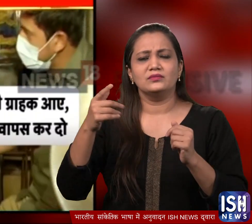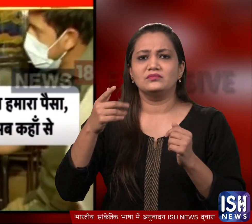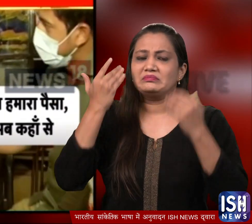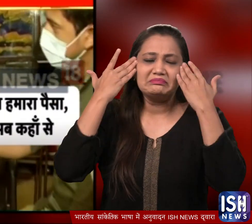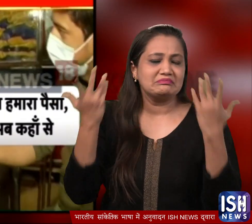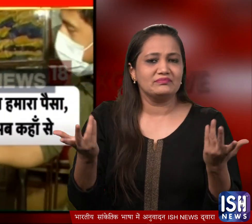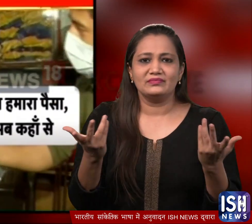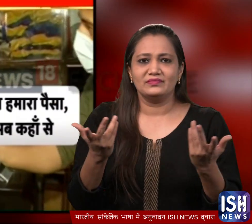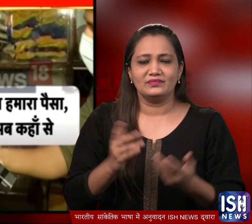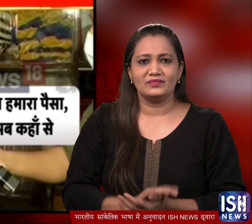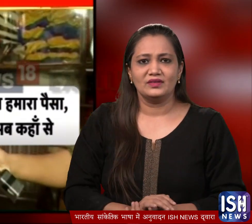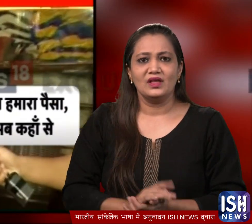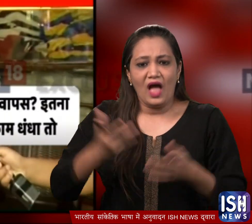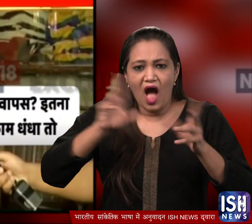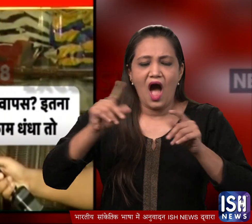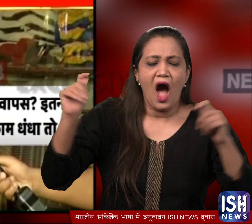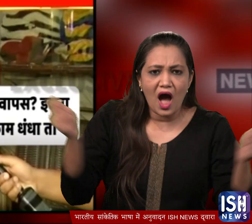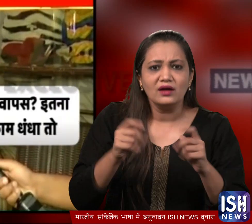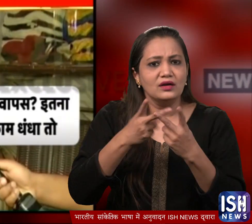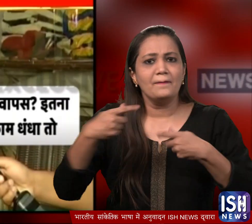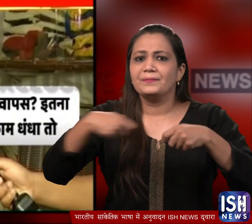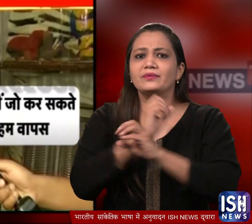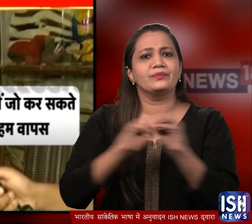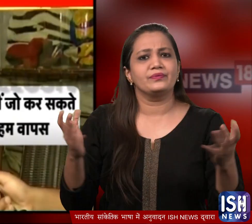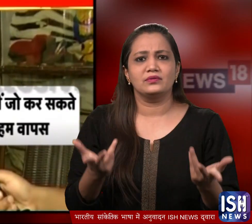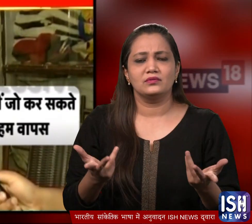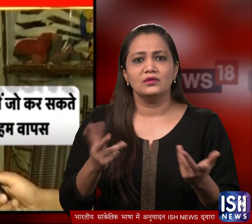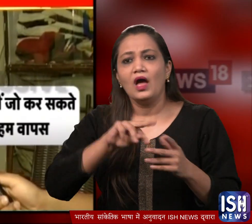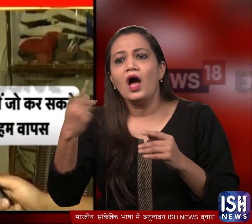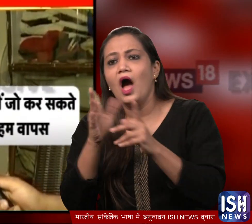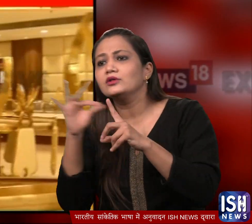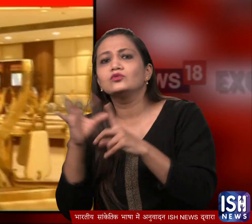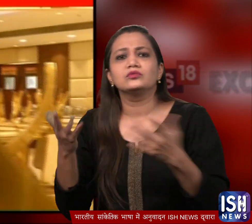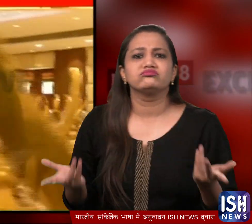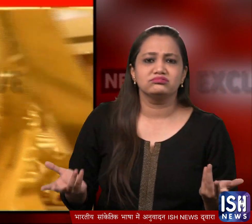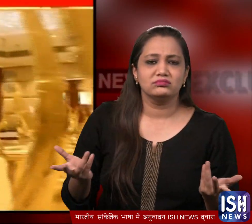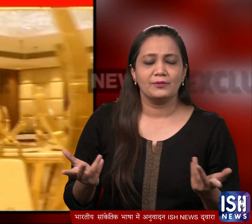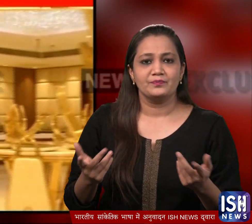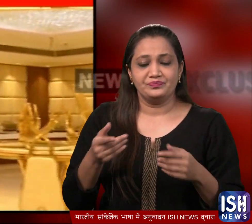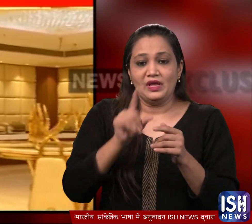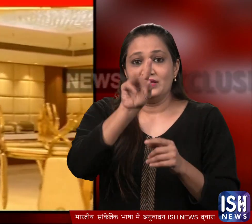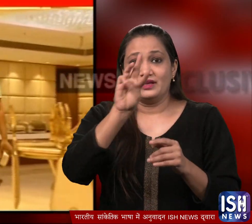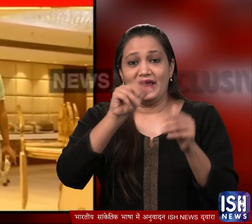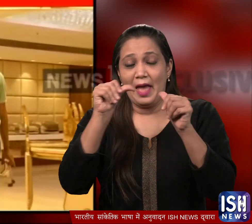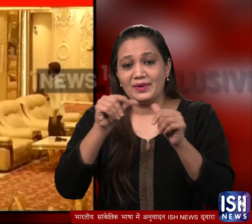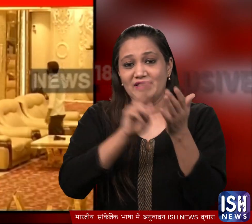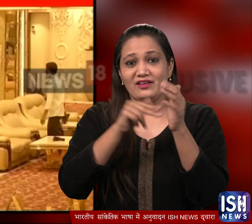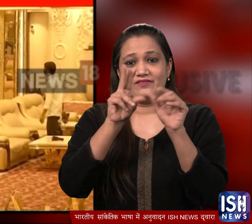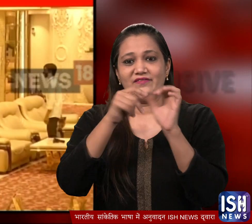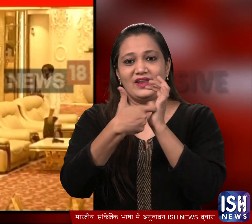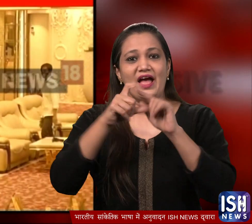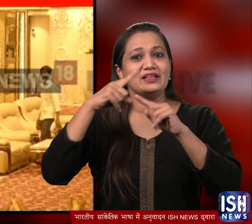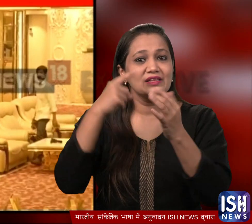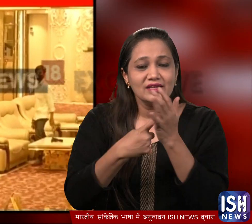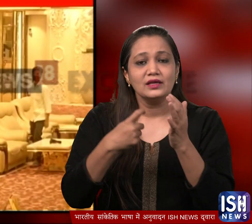वापस कर दो महाराज, अपने अब साहब यही कहाँ से करें वापस? इतना काम धंधा तो है नहीं अगर जो हम कर सकते वापस। 13 अप्रैल से नवरात्र की शुरुआत हो रही है और